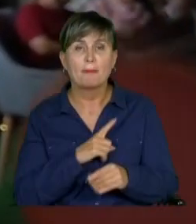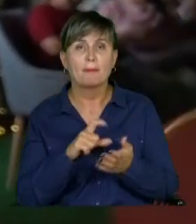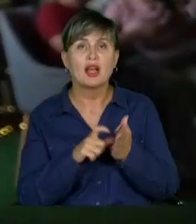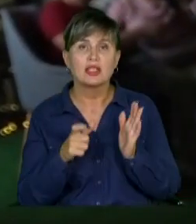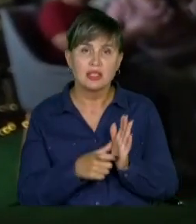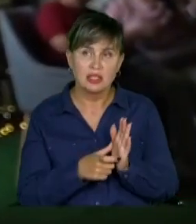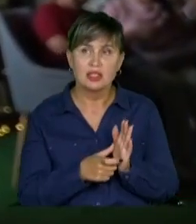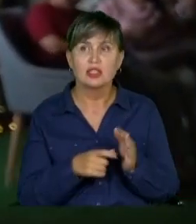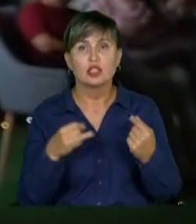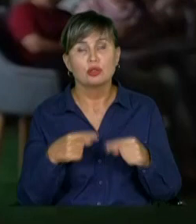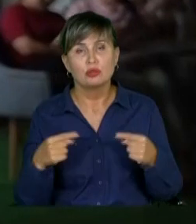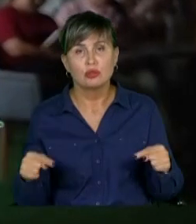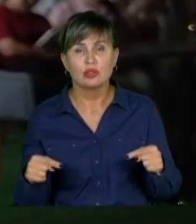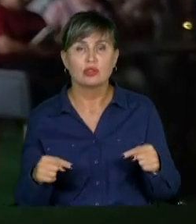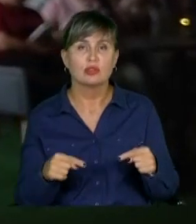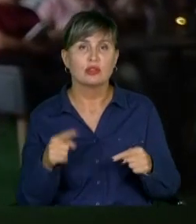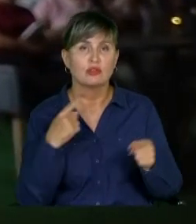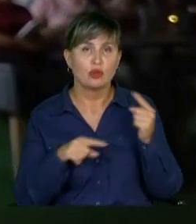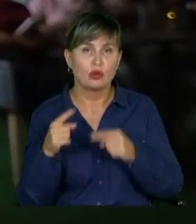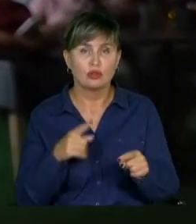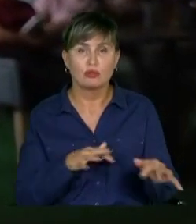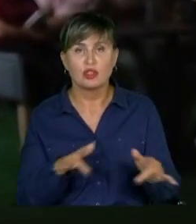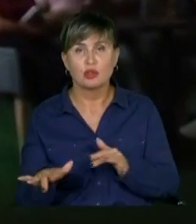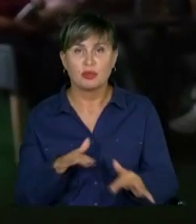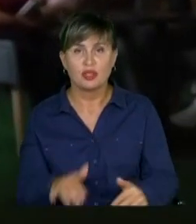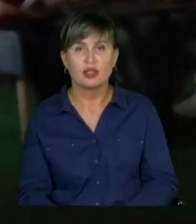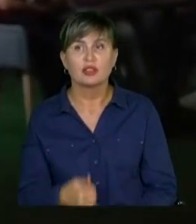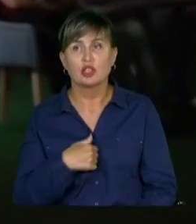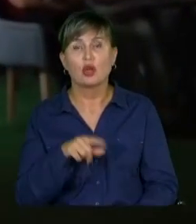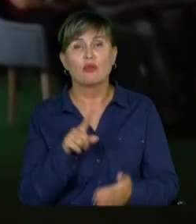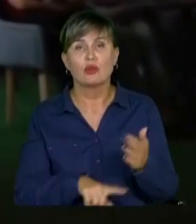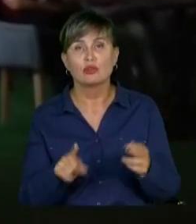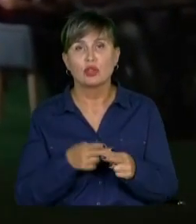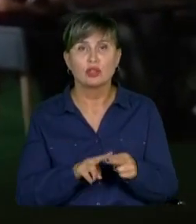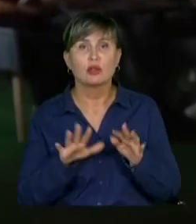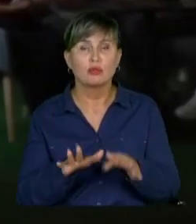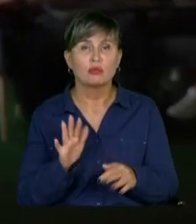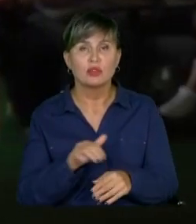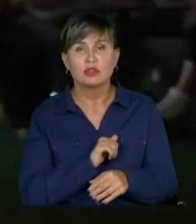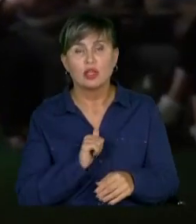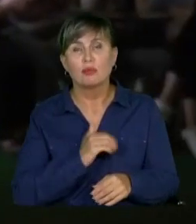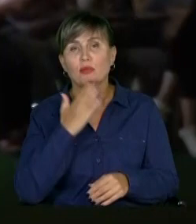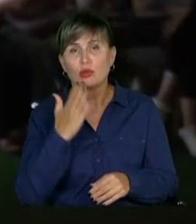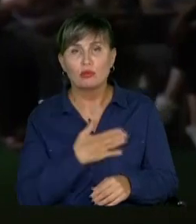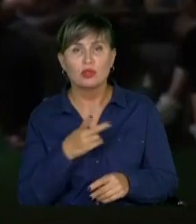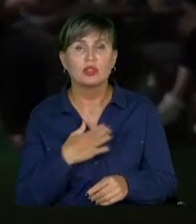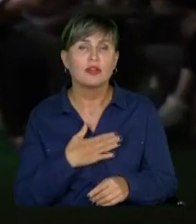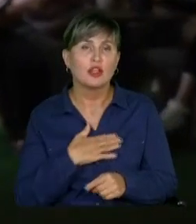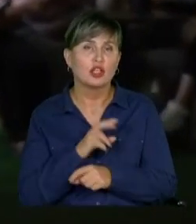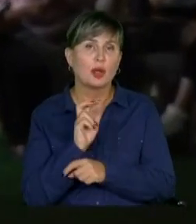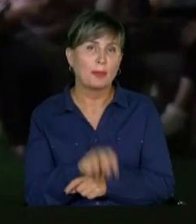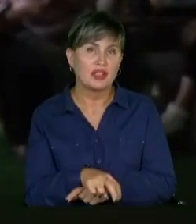мастер-классы и другие различные творческие мероприятия. Я уверена, что это место станет самым любимым для наших